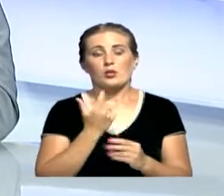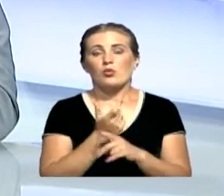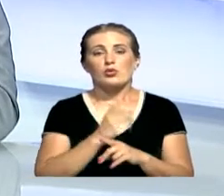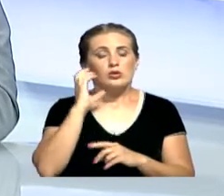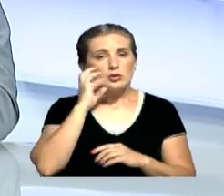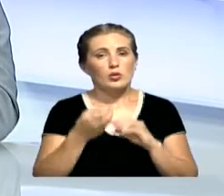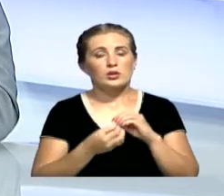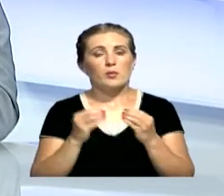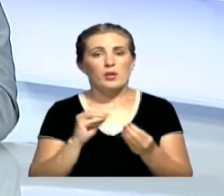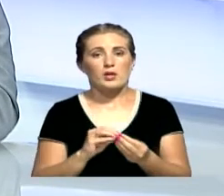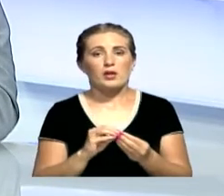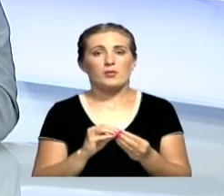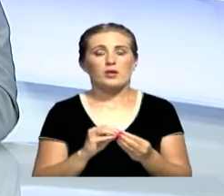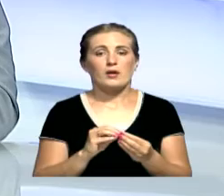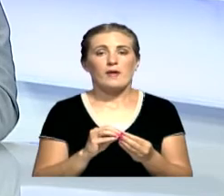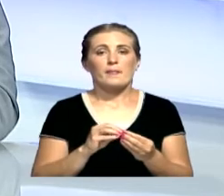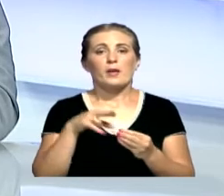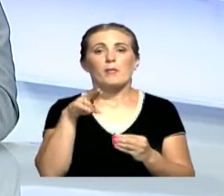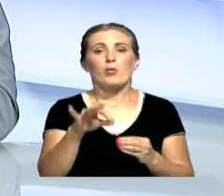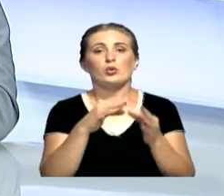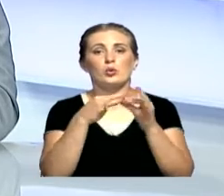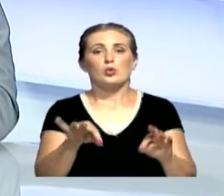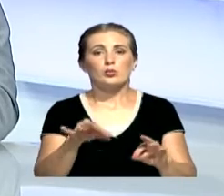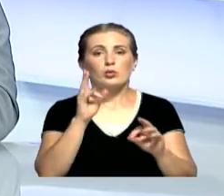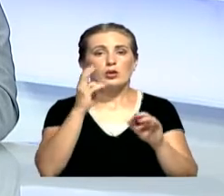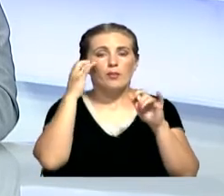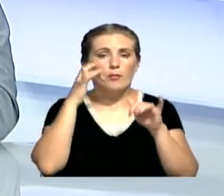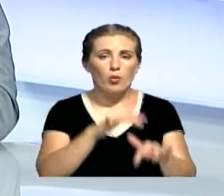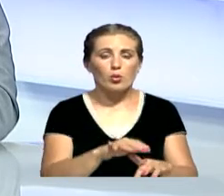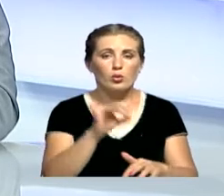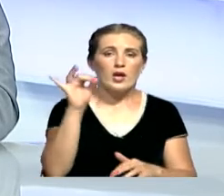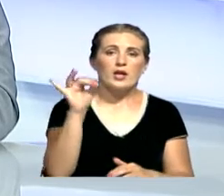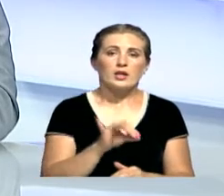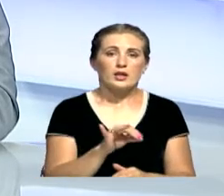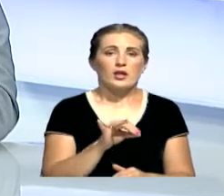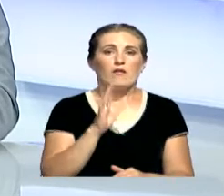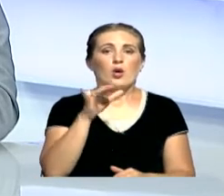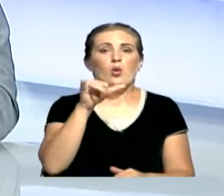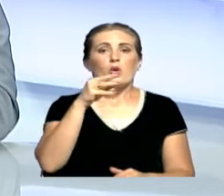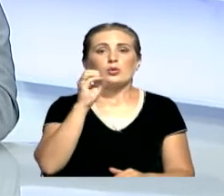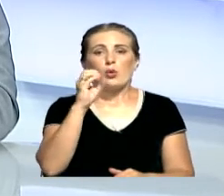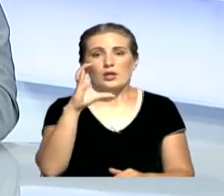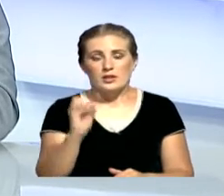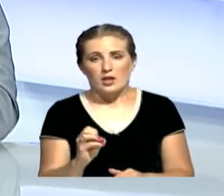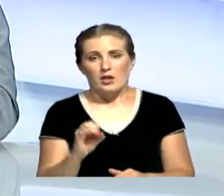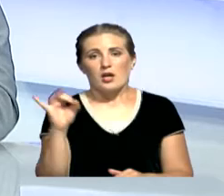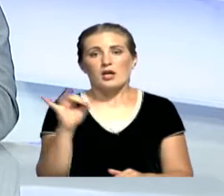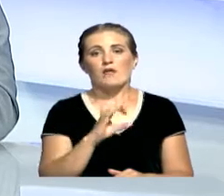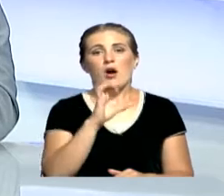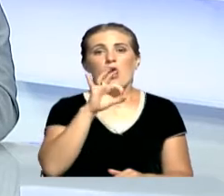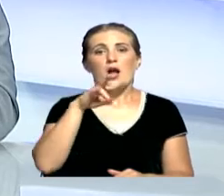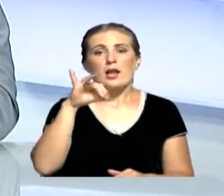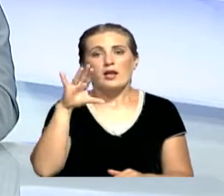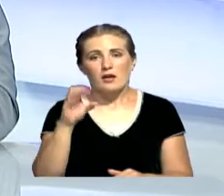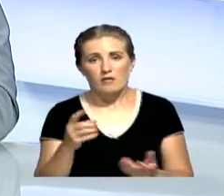проблемы по доступу к морю и в утесе и в оливе и